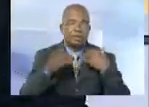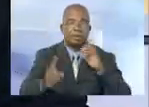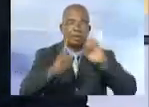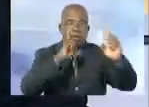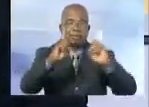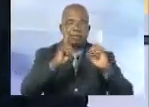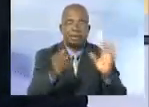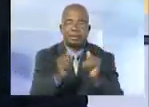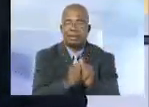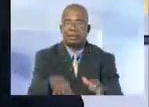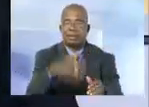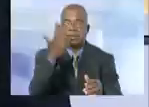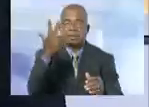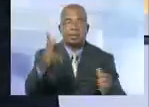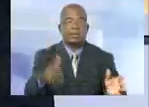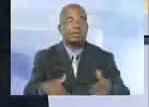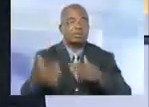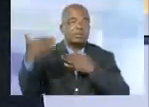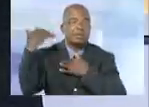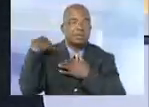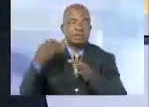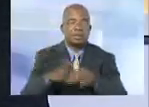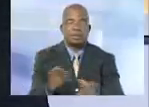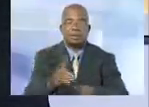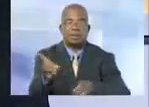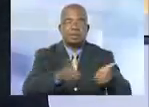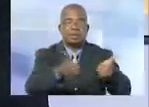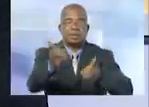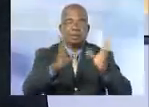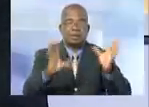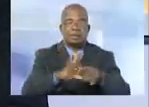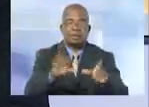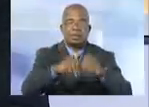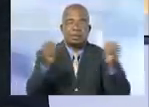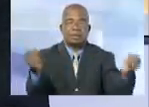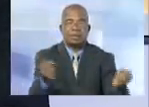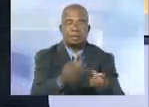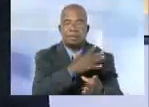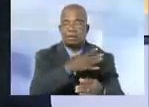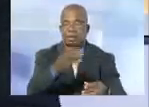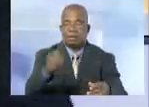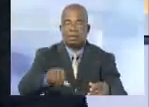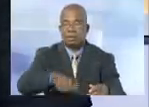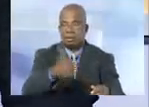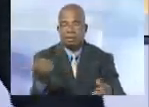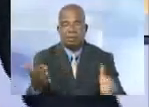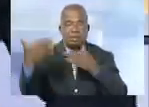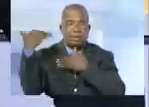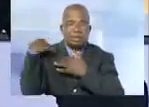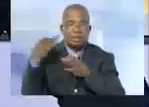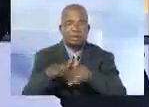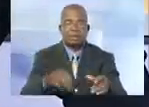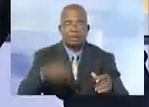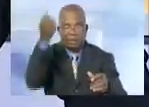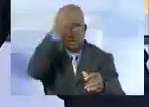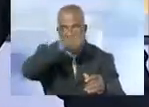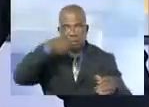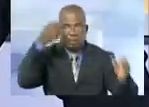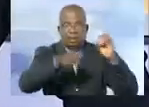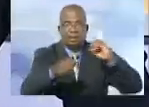Mars et le président de la commission de la CEDEAO. Les questions abordées au cours de ces différentes rencontres, la coopération